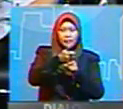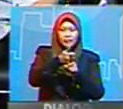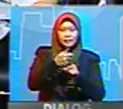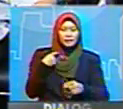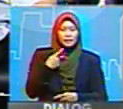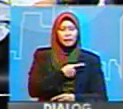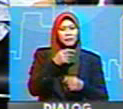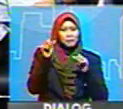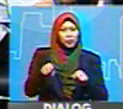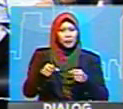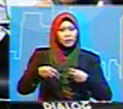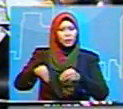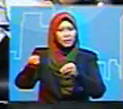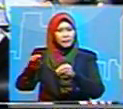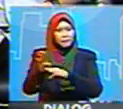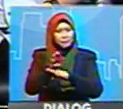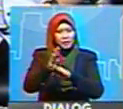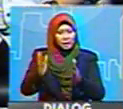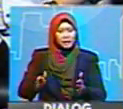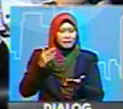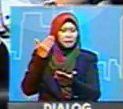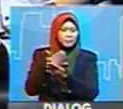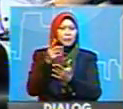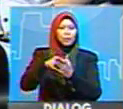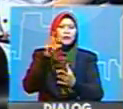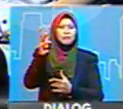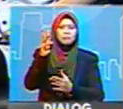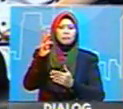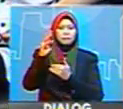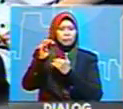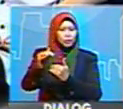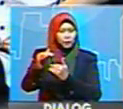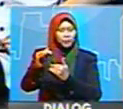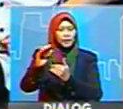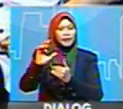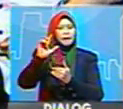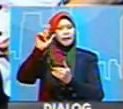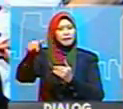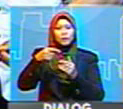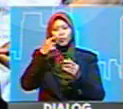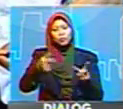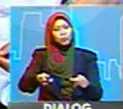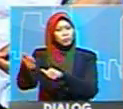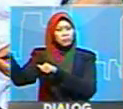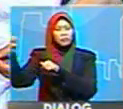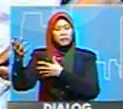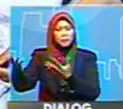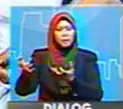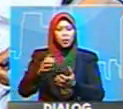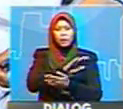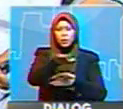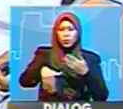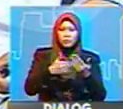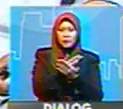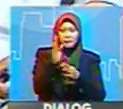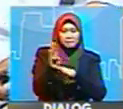hanya Benarkan mereka Berniaga di pasar Tani sehingga bulan Jun tahun ini Selepas itu kita akan keluarkan mereka kita nak semua peniaga di